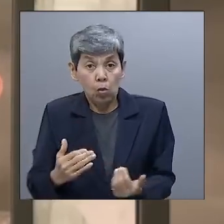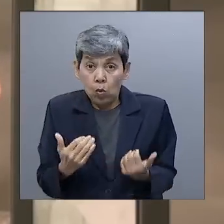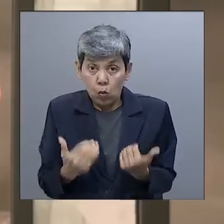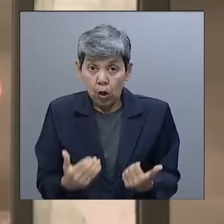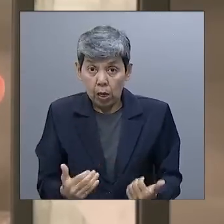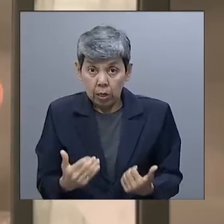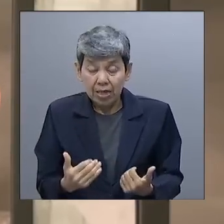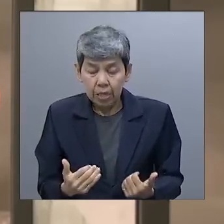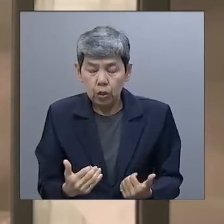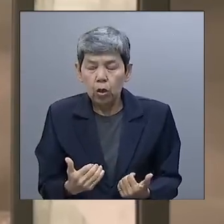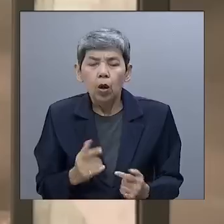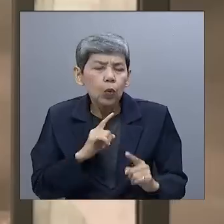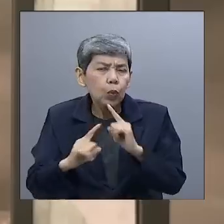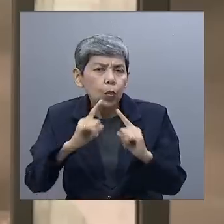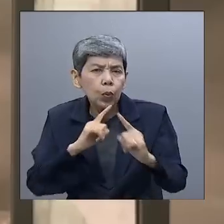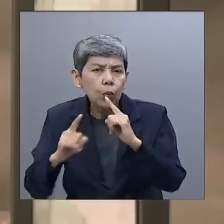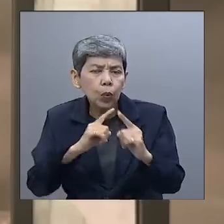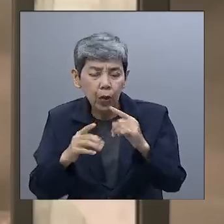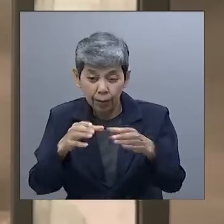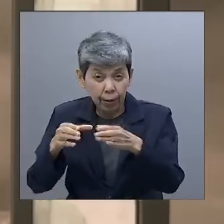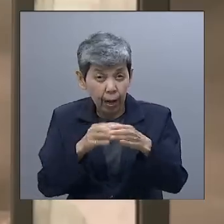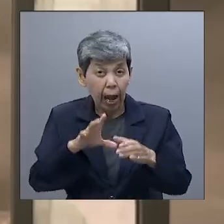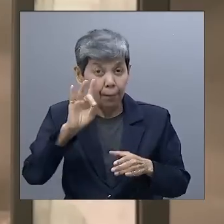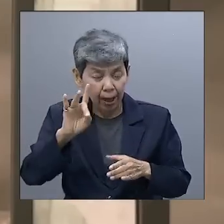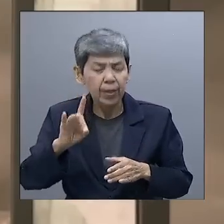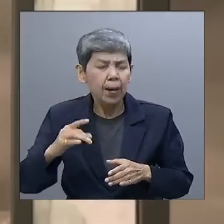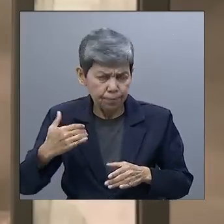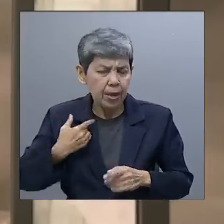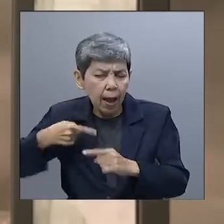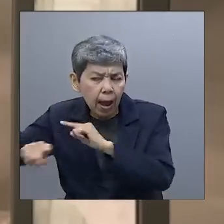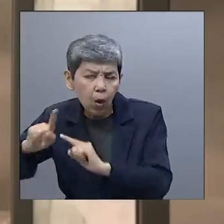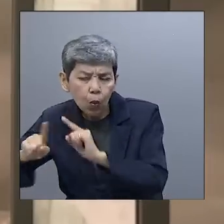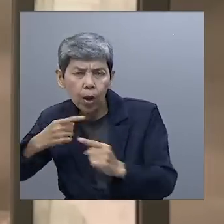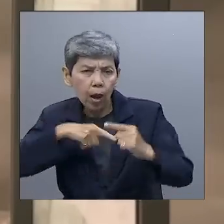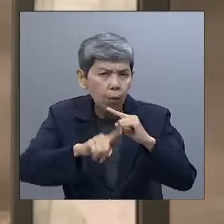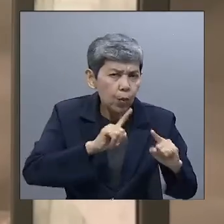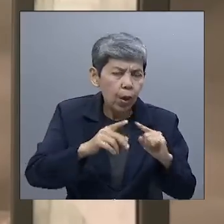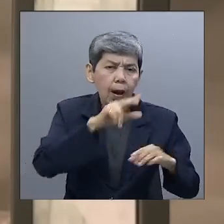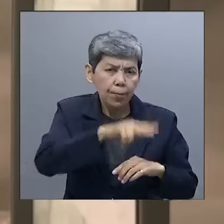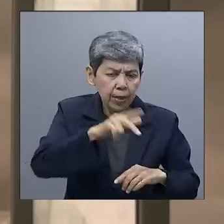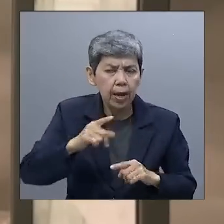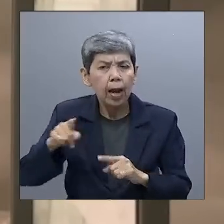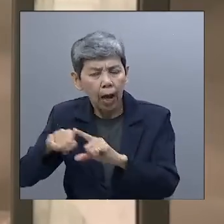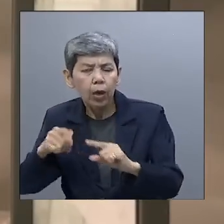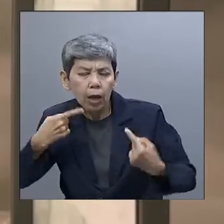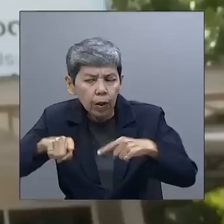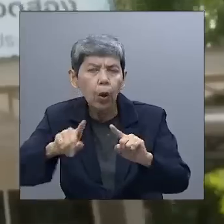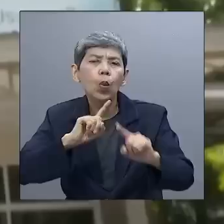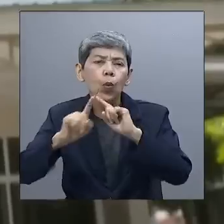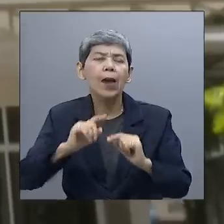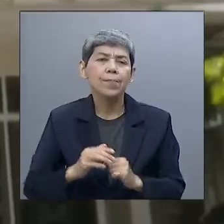อนที่จะถึงเวลาถกพรรคร่วม8พรรคนั้นนะคะก็มีการหารือกันนอกรอบระหว่างพรรคเพื่อไทยและก้าวไกลก่อนค่ะ